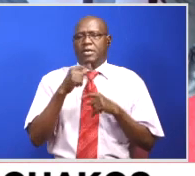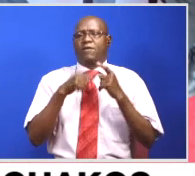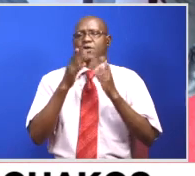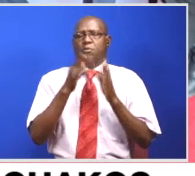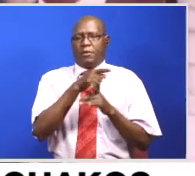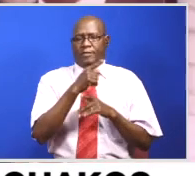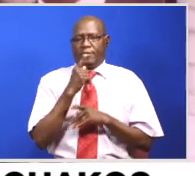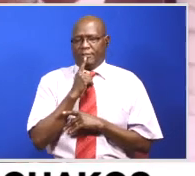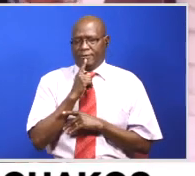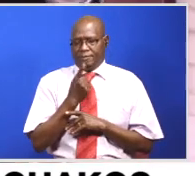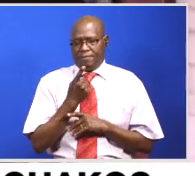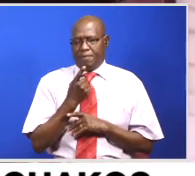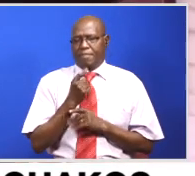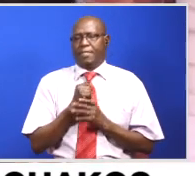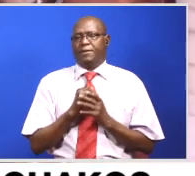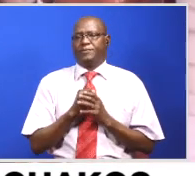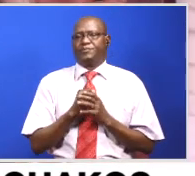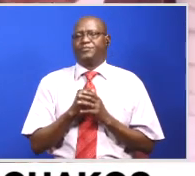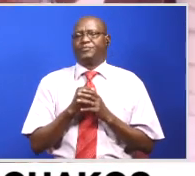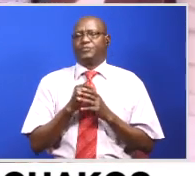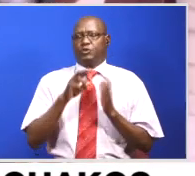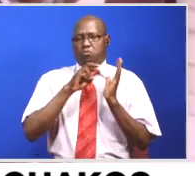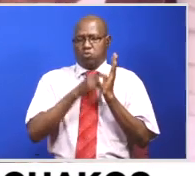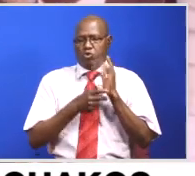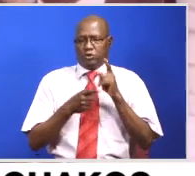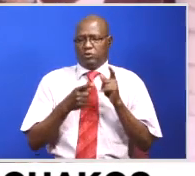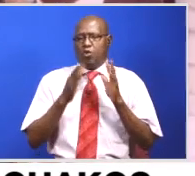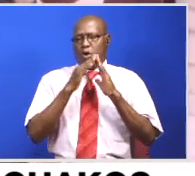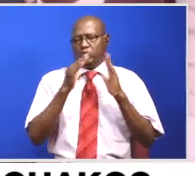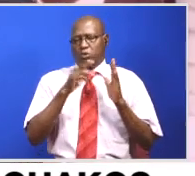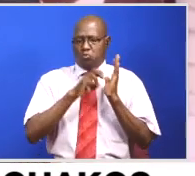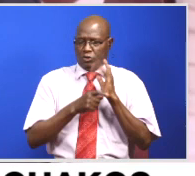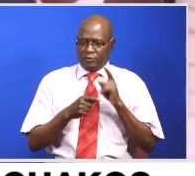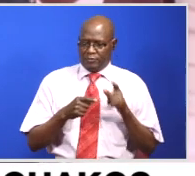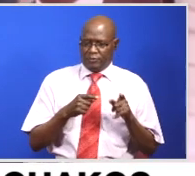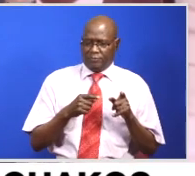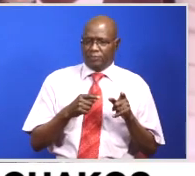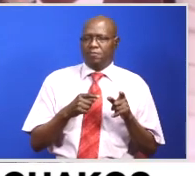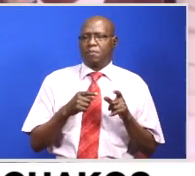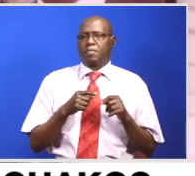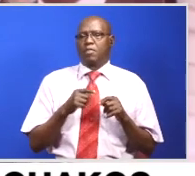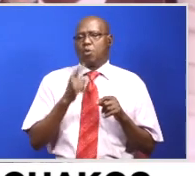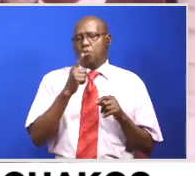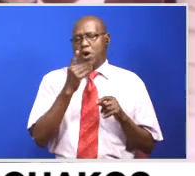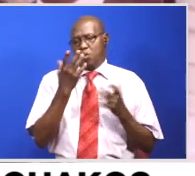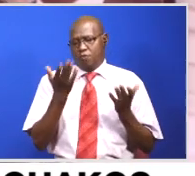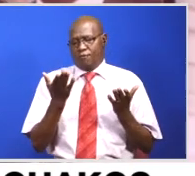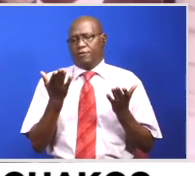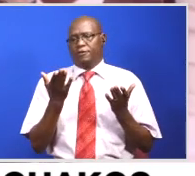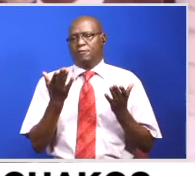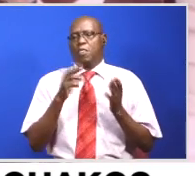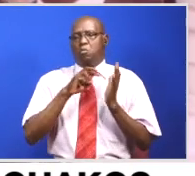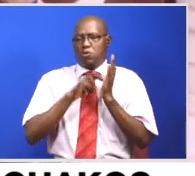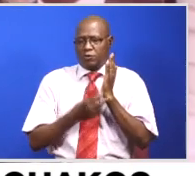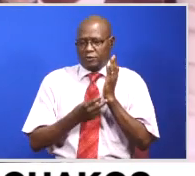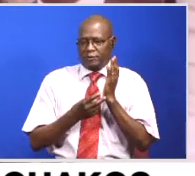akisema, hii mradi ama hii housing project ni mojawapo ya projects